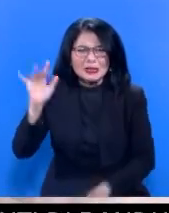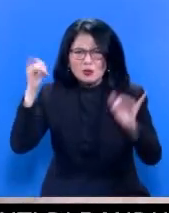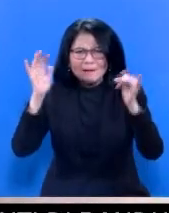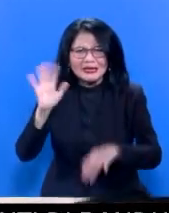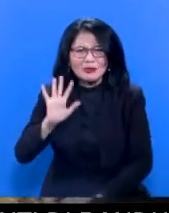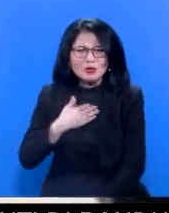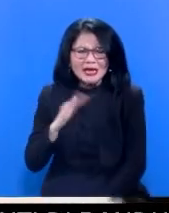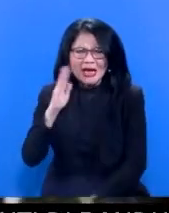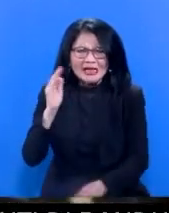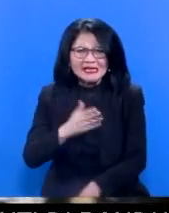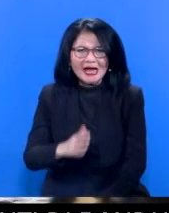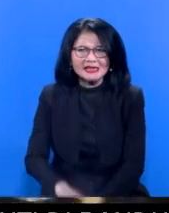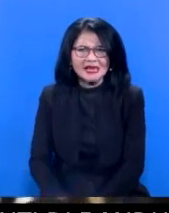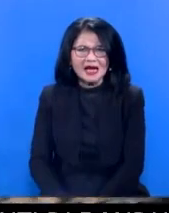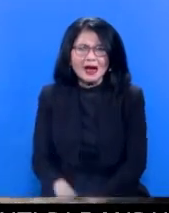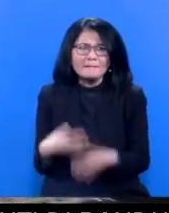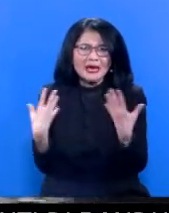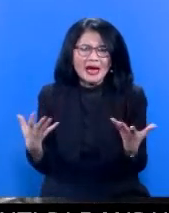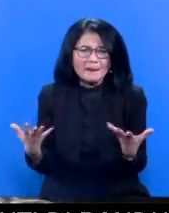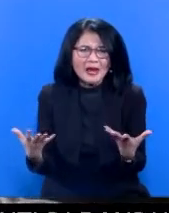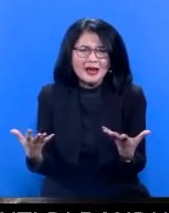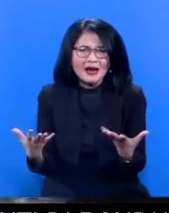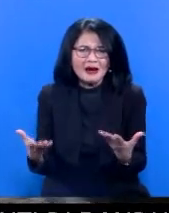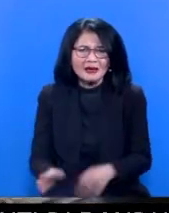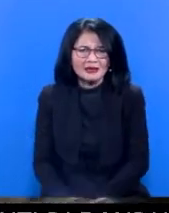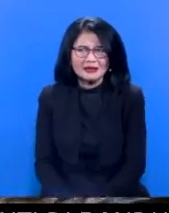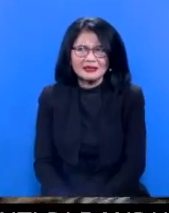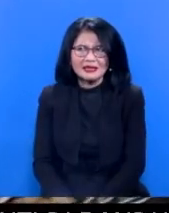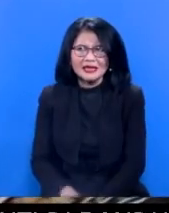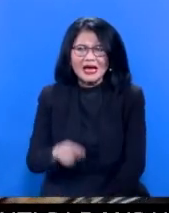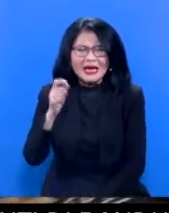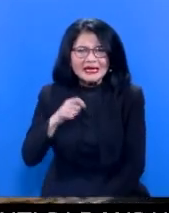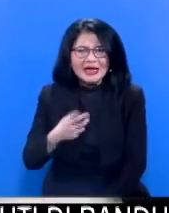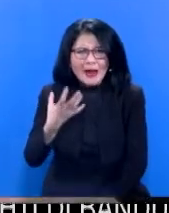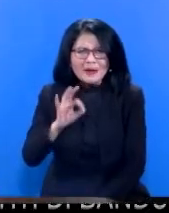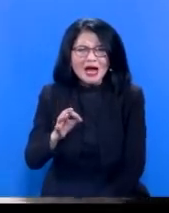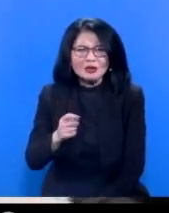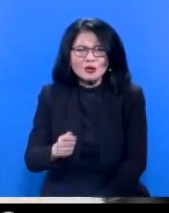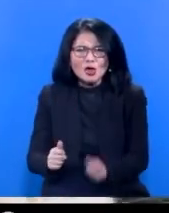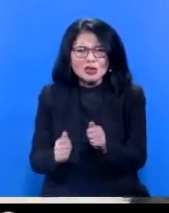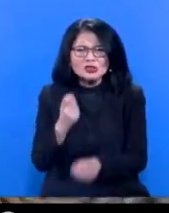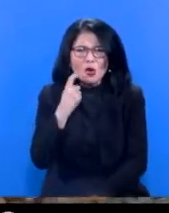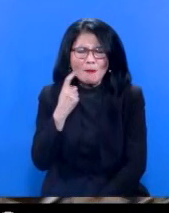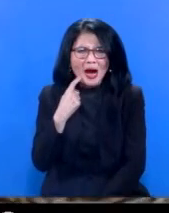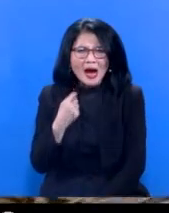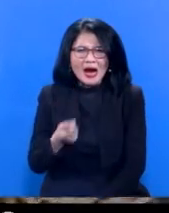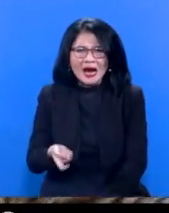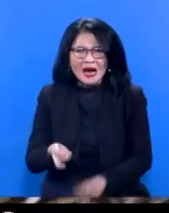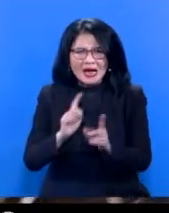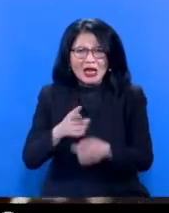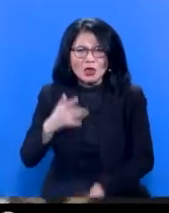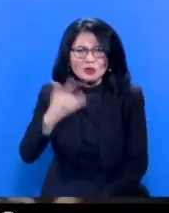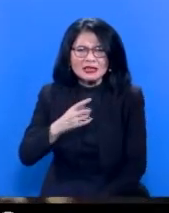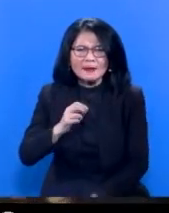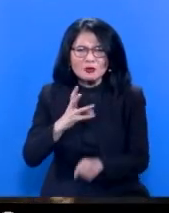tahu. Kalau nggak dengan cara ini, kita mau gimana, Pak? Ini pun baru mau dicoba. Kalau dengan cara ini kok nggak ketemu atau masih